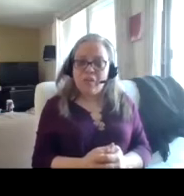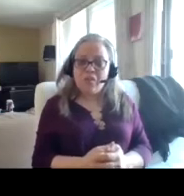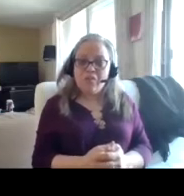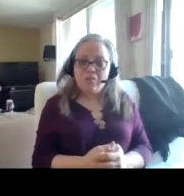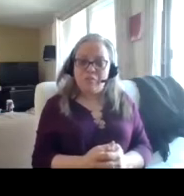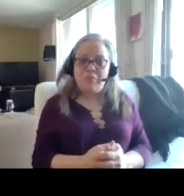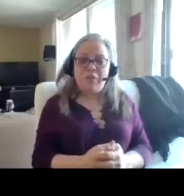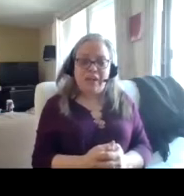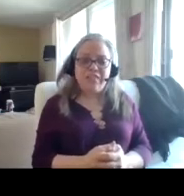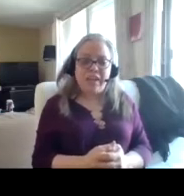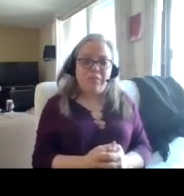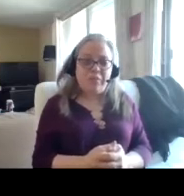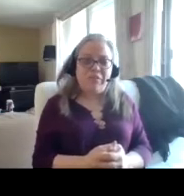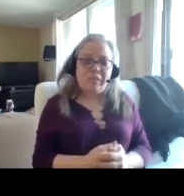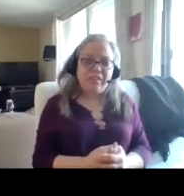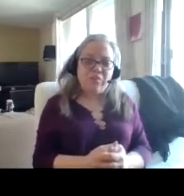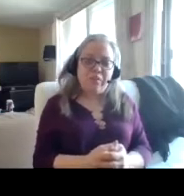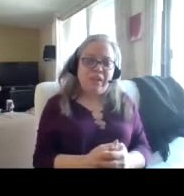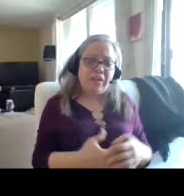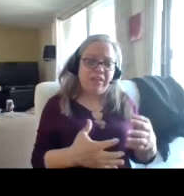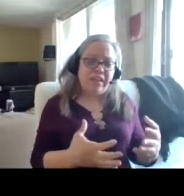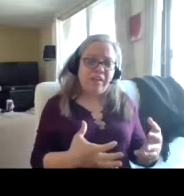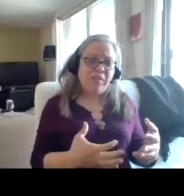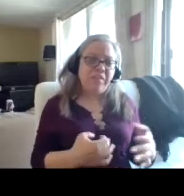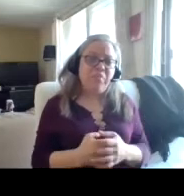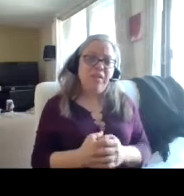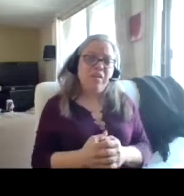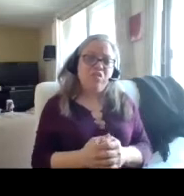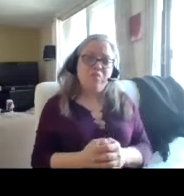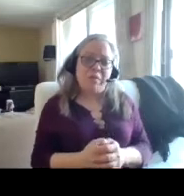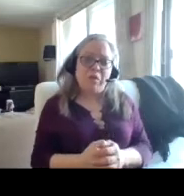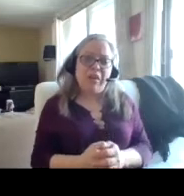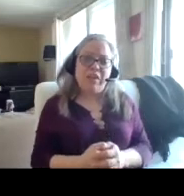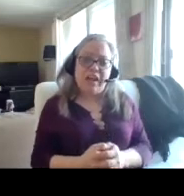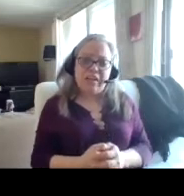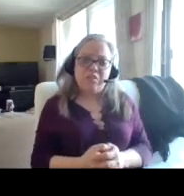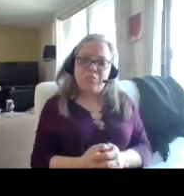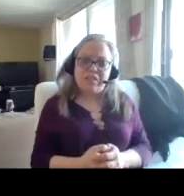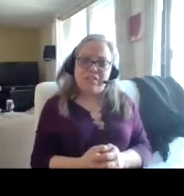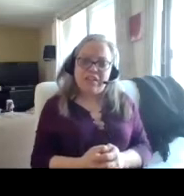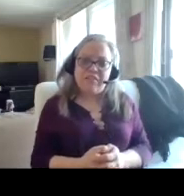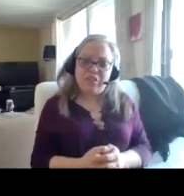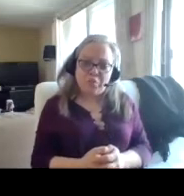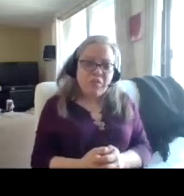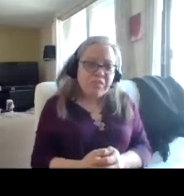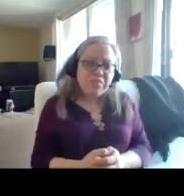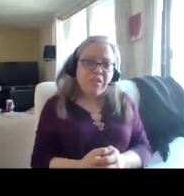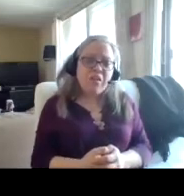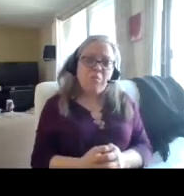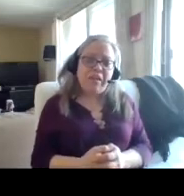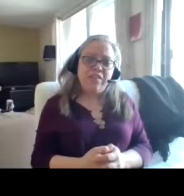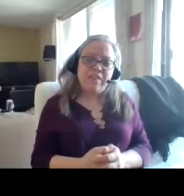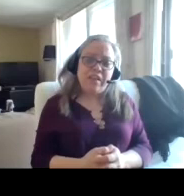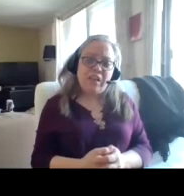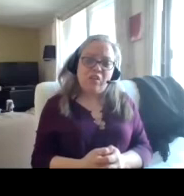Ils seront vaccinés lors de la deuxième phase. Alors, voici ici à l'écran les maladies chroniques admissibles. Pour le risque le plus